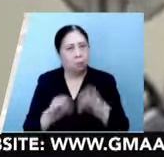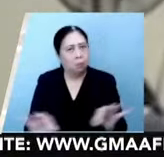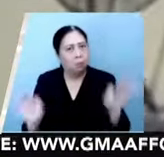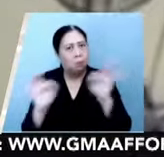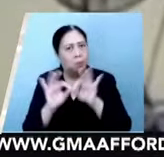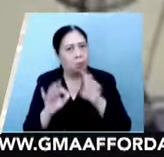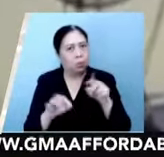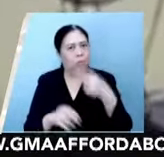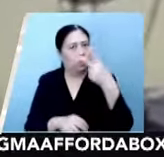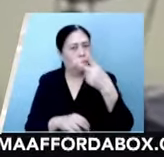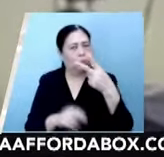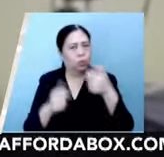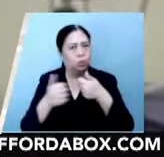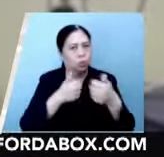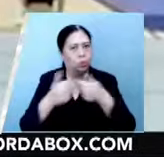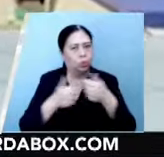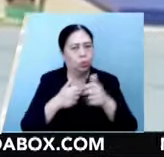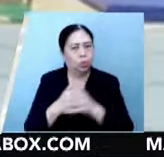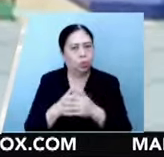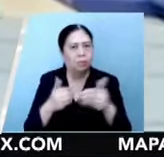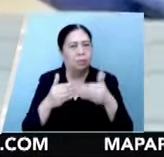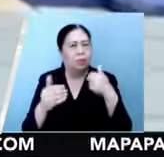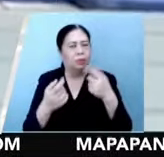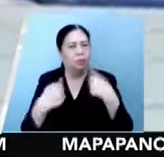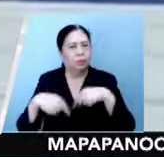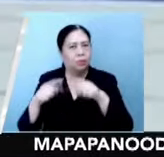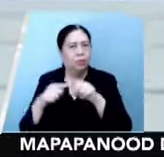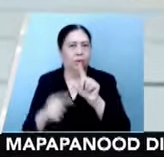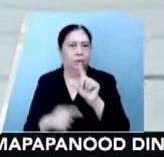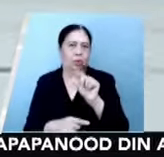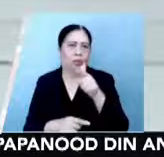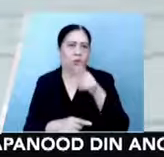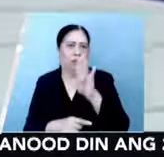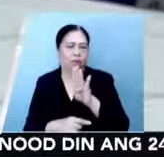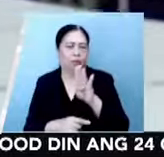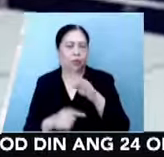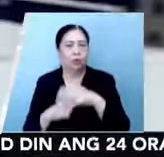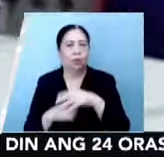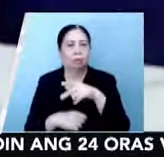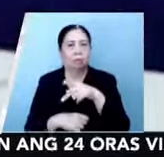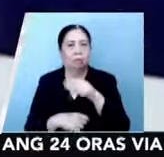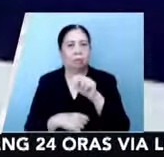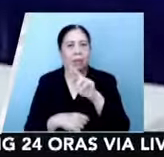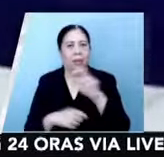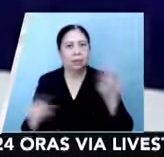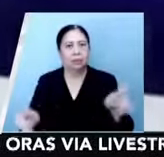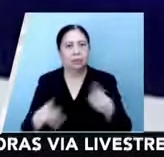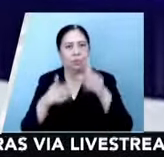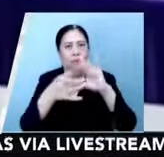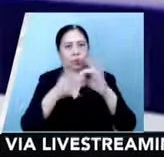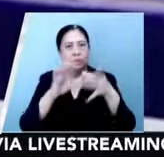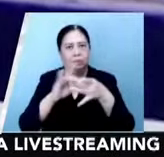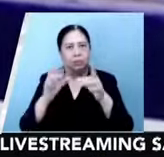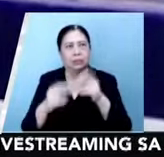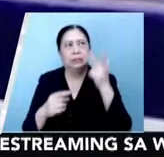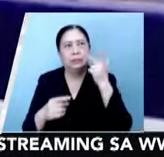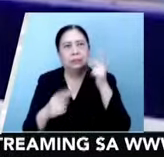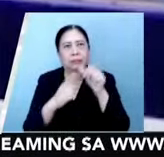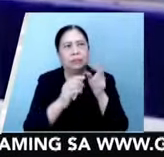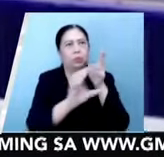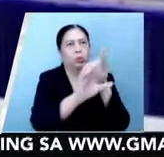dalawang torneyong ito bago sumabak sa 2024 Paris Olympics. Gusto kong itry po nang itry